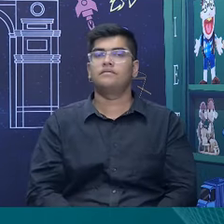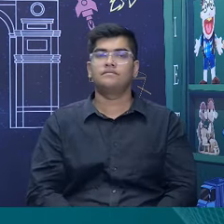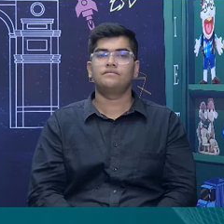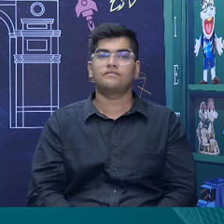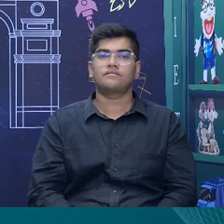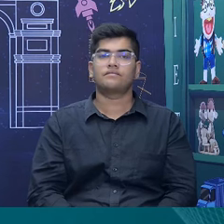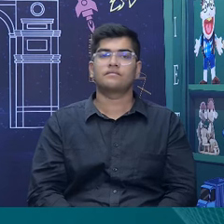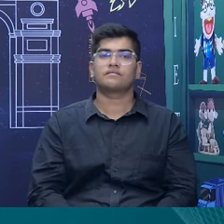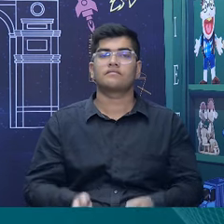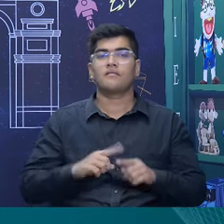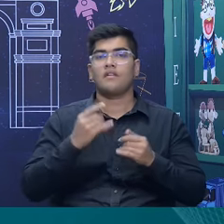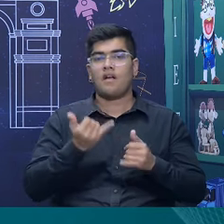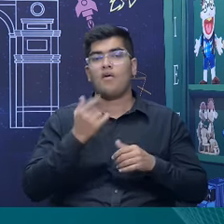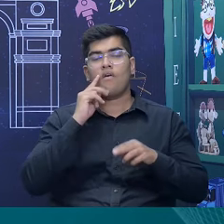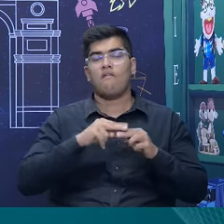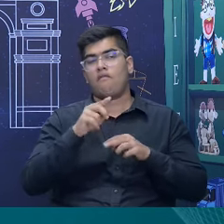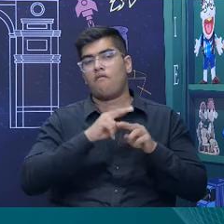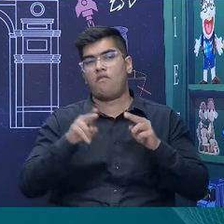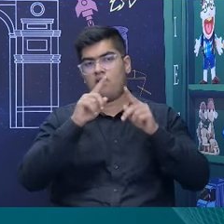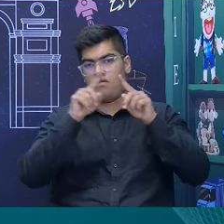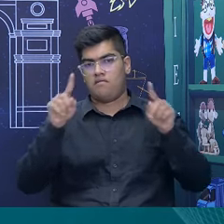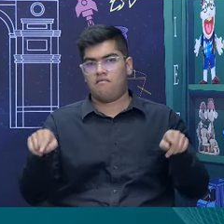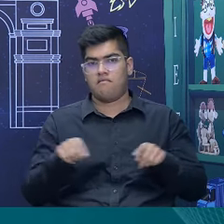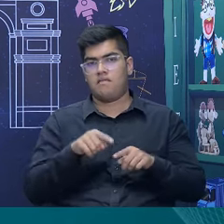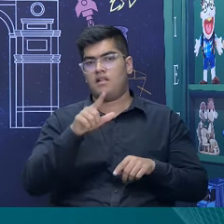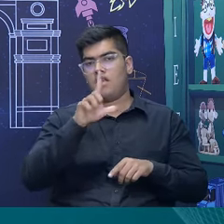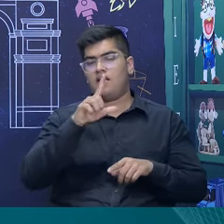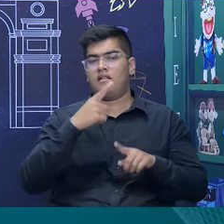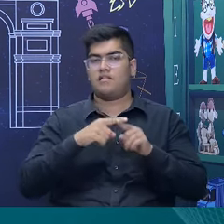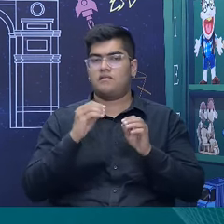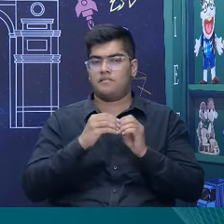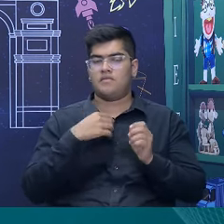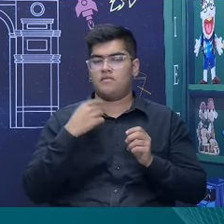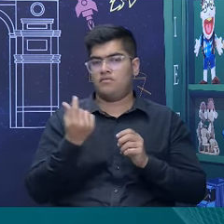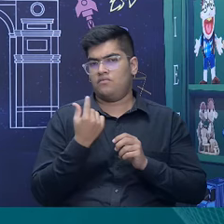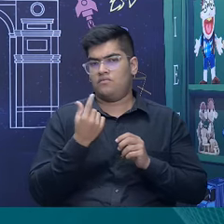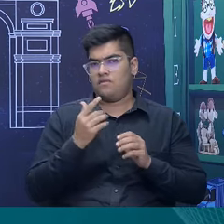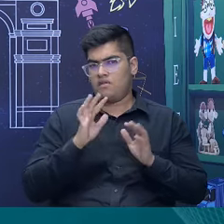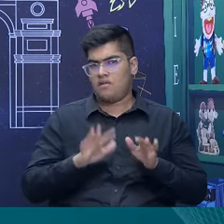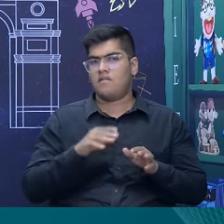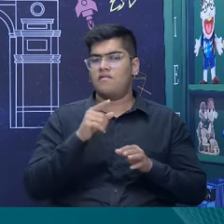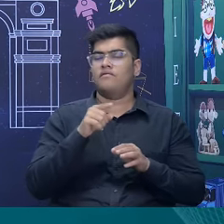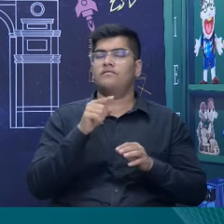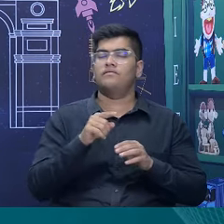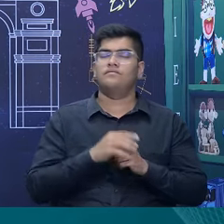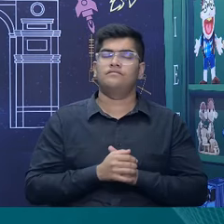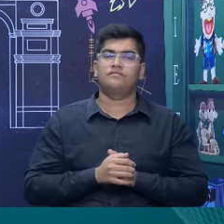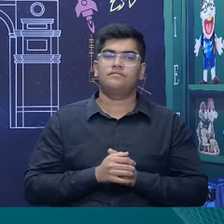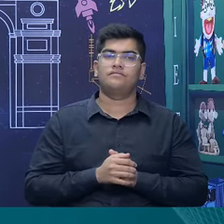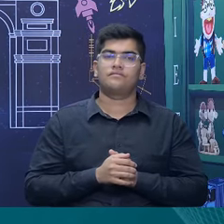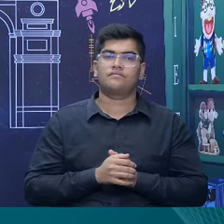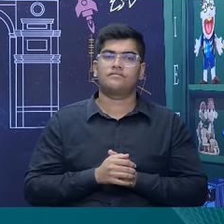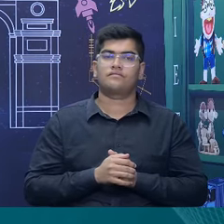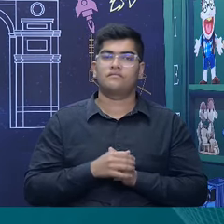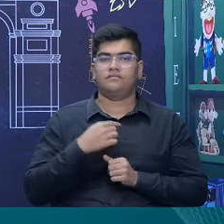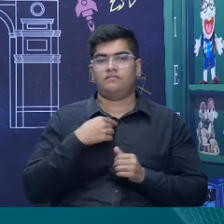जब इस पूरे का मैं निका लूंगी लेंथ इनटू ब्रेथ ये इसकी लेंथ है ना इसका हम निकाल लेंगे लेकिन जब हमने